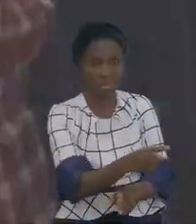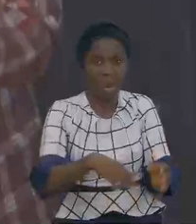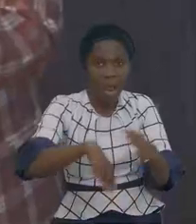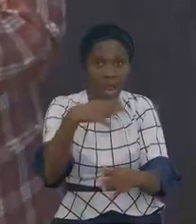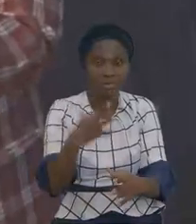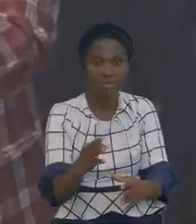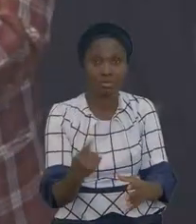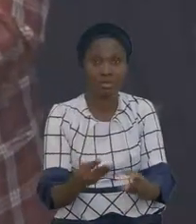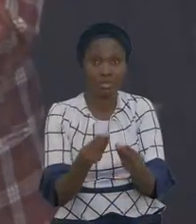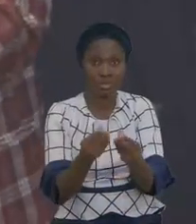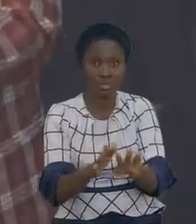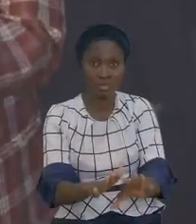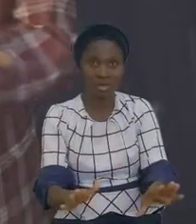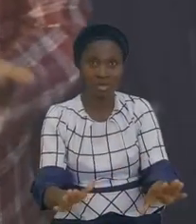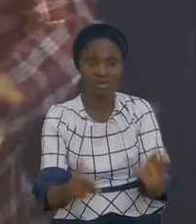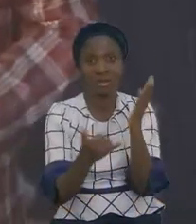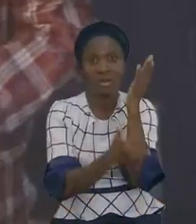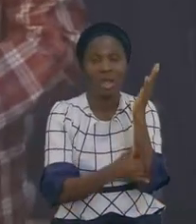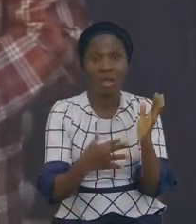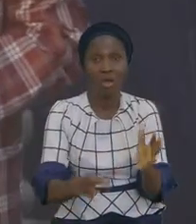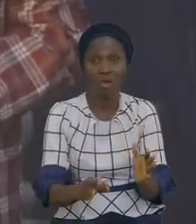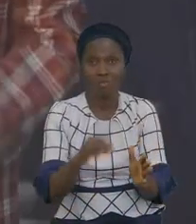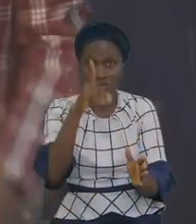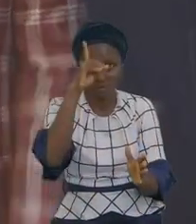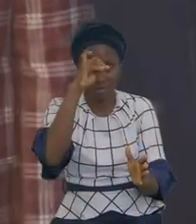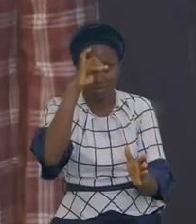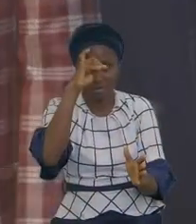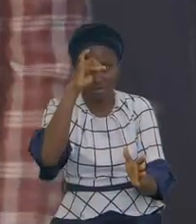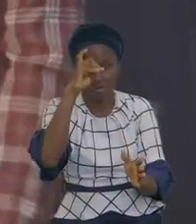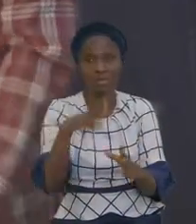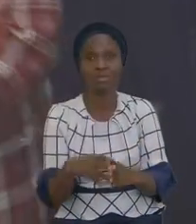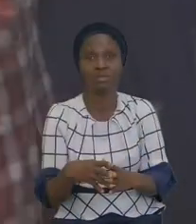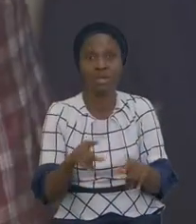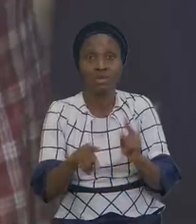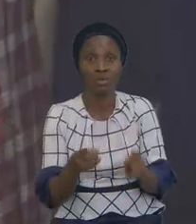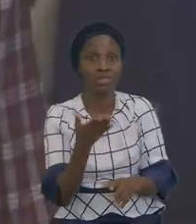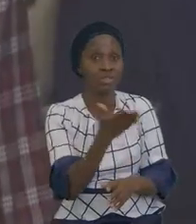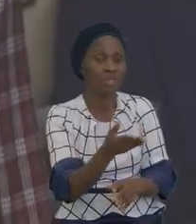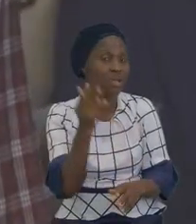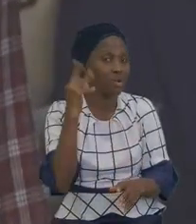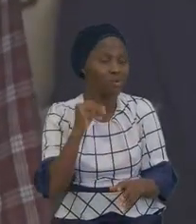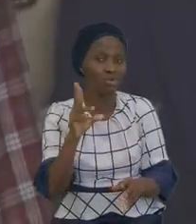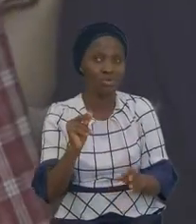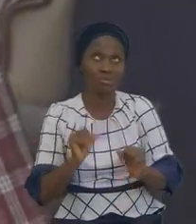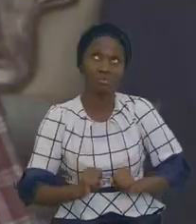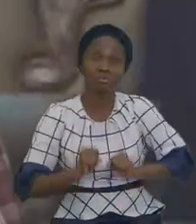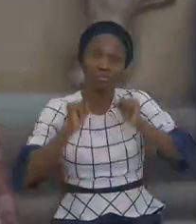Mais il n'y avait pas de dévotion à l'Éternel qui les a donné la délivrance.